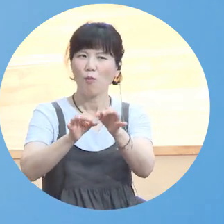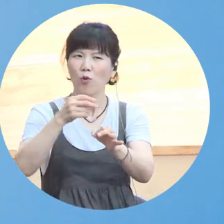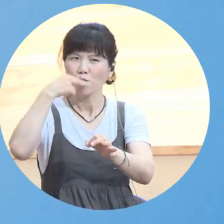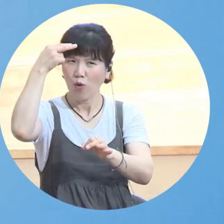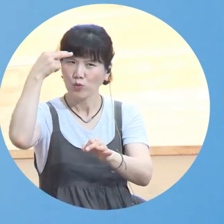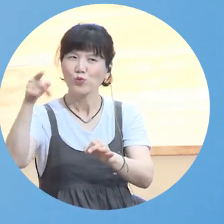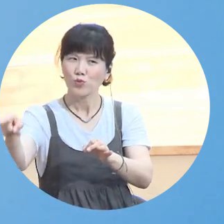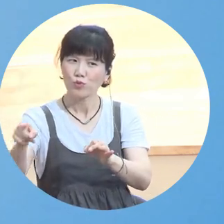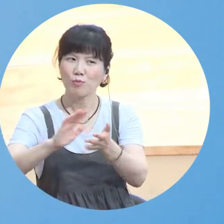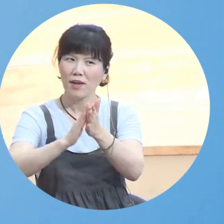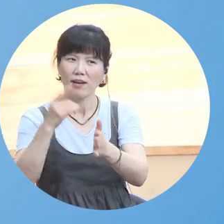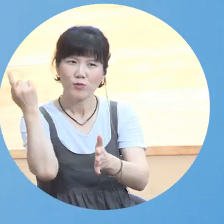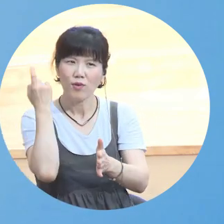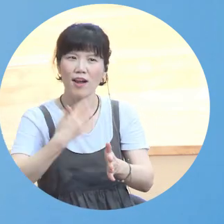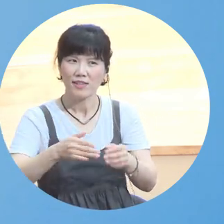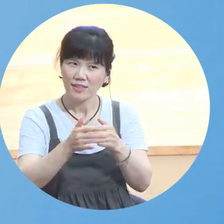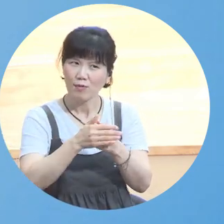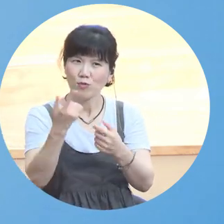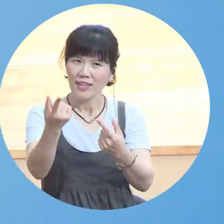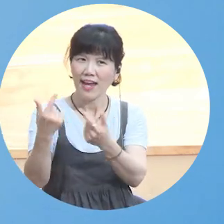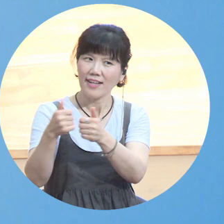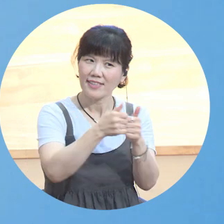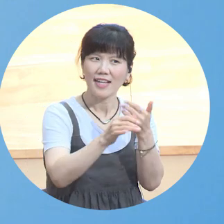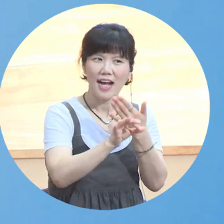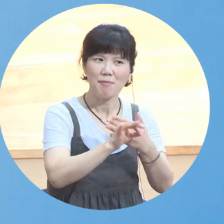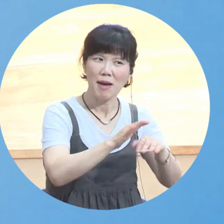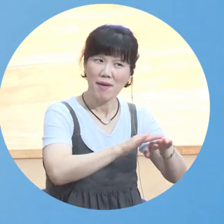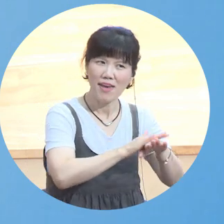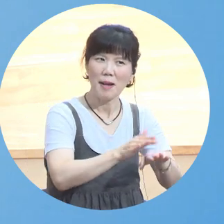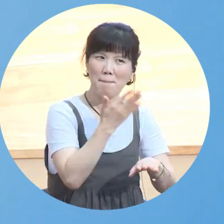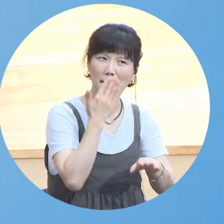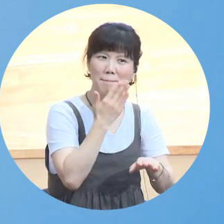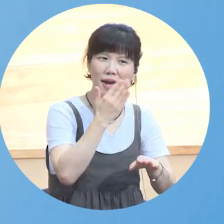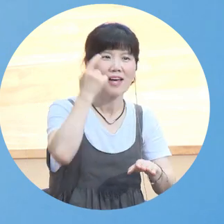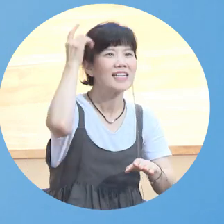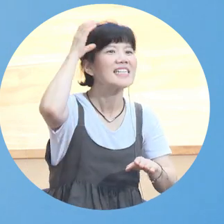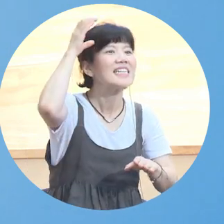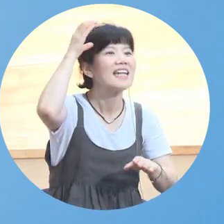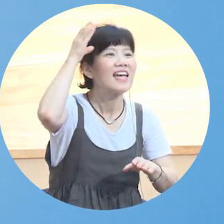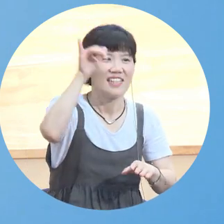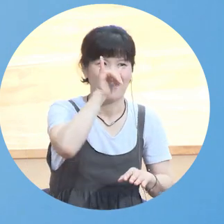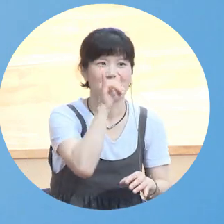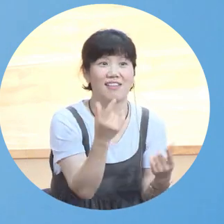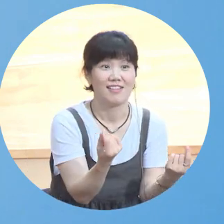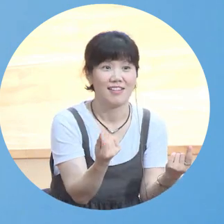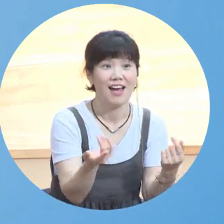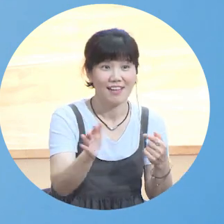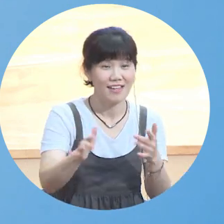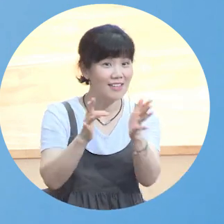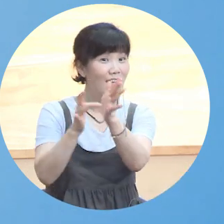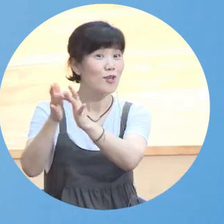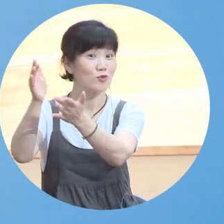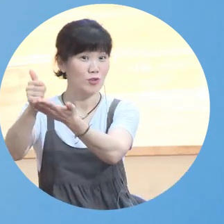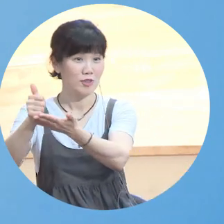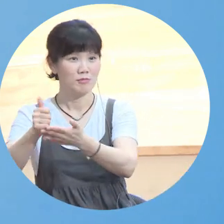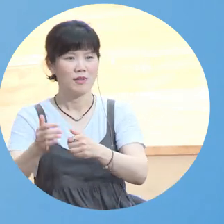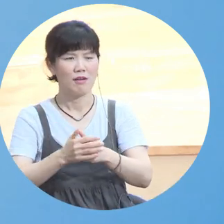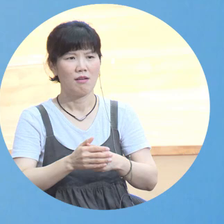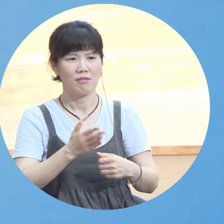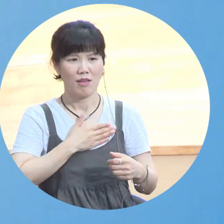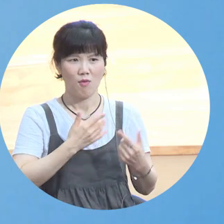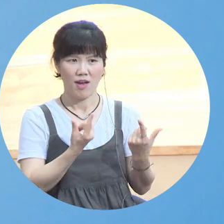뭔가 역사가 일어나고 조치가 취해질 것이다 그런 기대감이 있었죠 예수님은 자꾸 나와 같이 가달라고